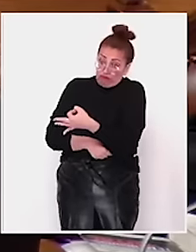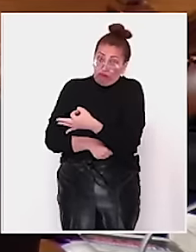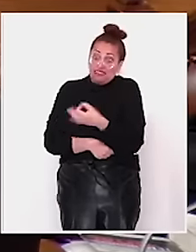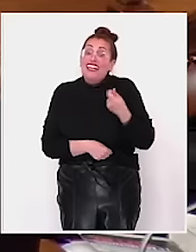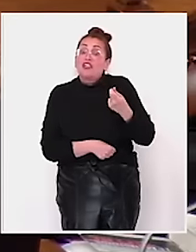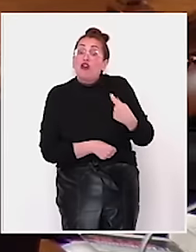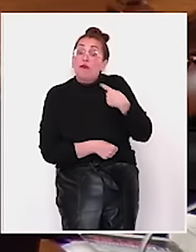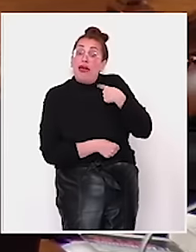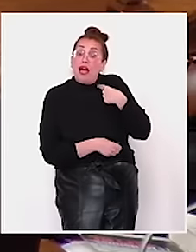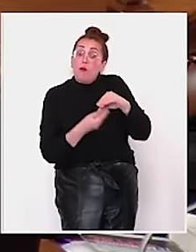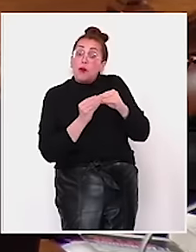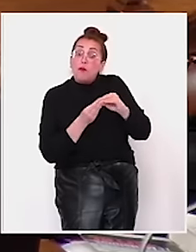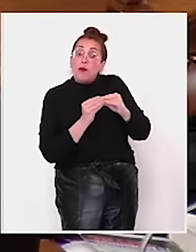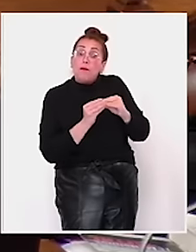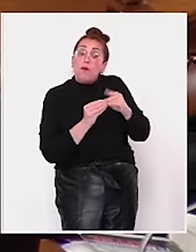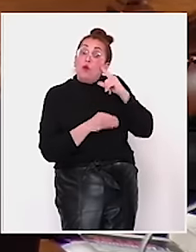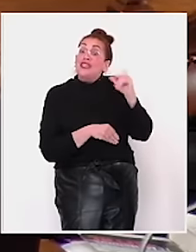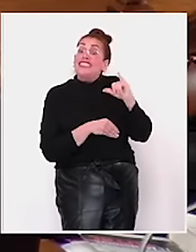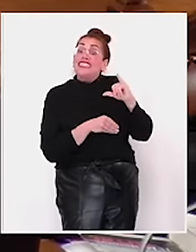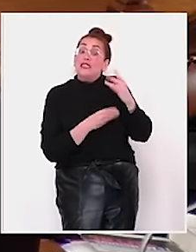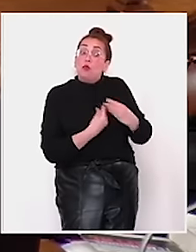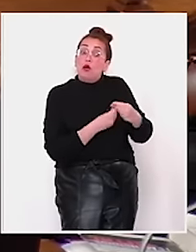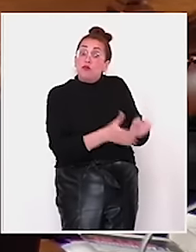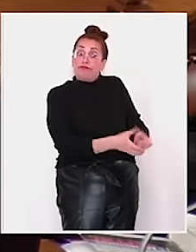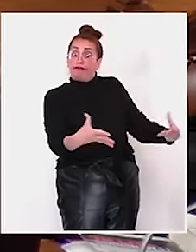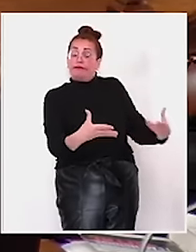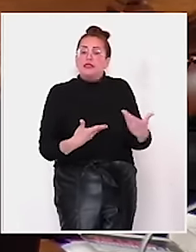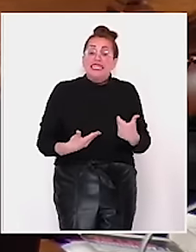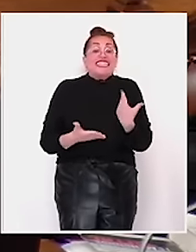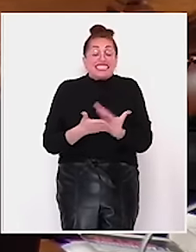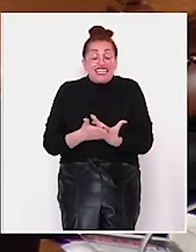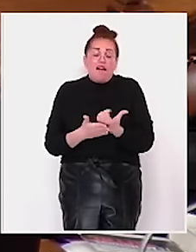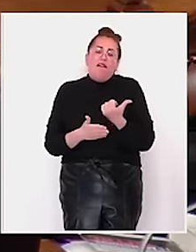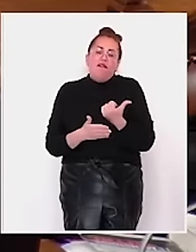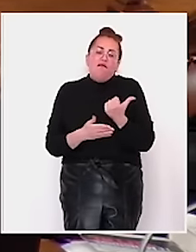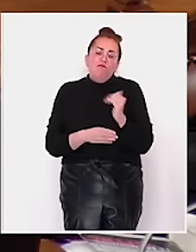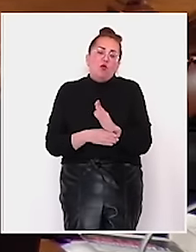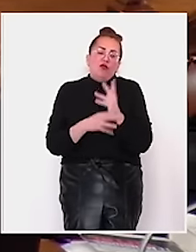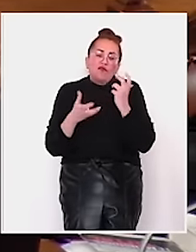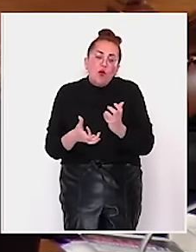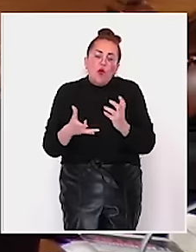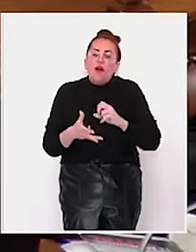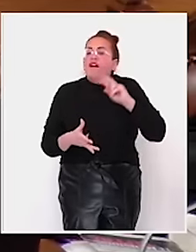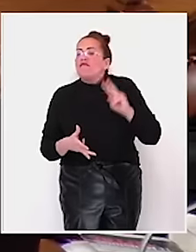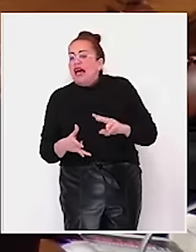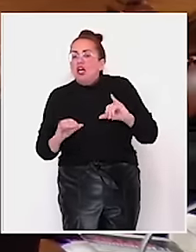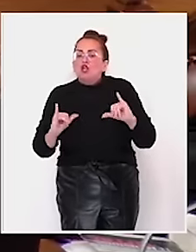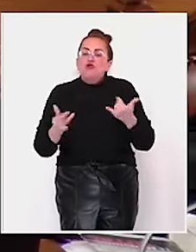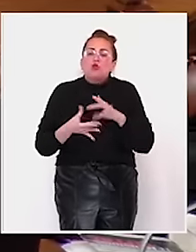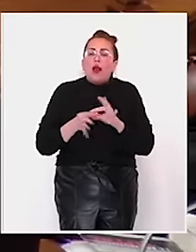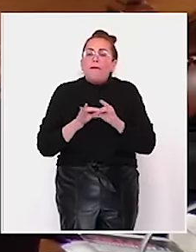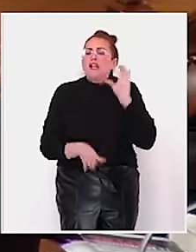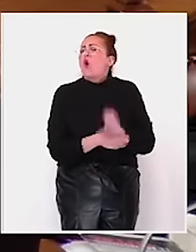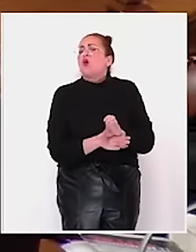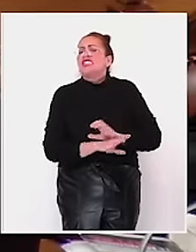finalement se traduire par des gros problèmes pour une bonne partie de la population. C'est ça qu'on veut mettre en avant à chaque fois. Donc c'est pas juste l'anti-JO comme ça, basique,